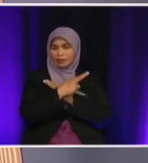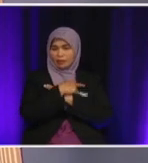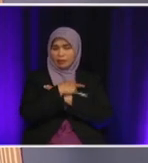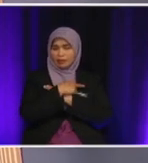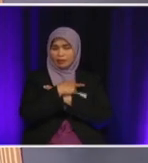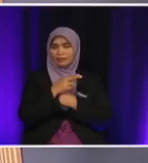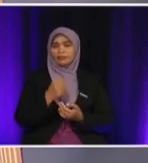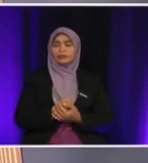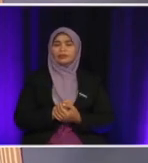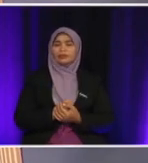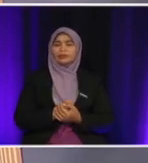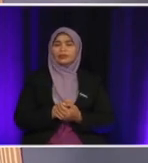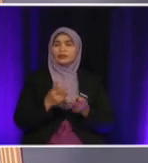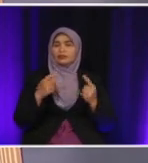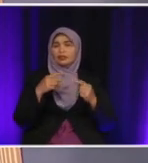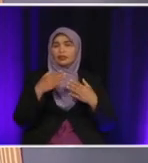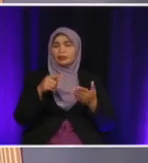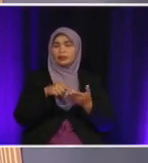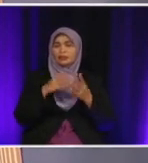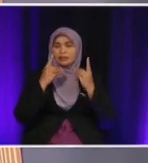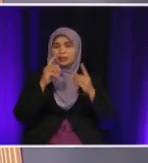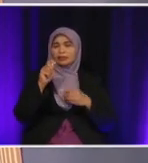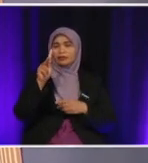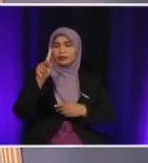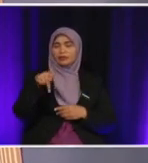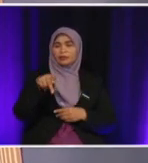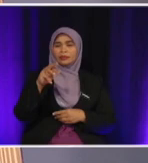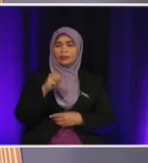Jangan kemana-mana kembali selepas ini di dtv